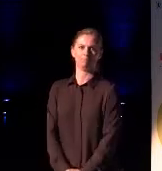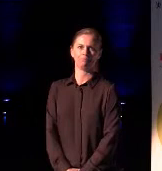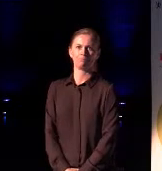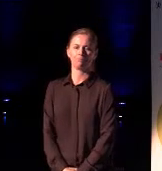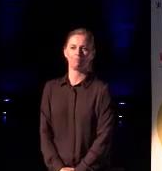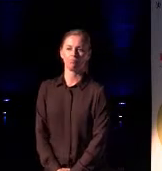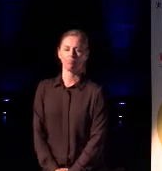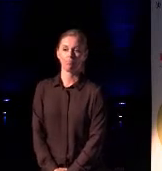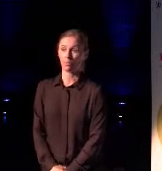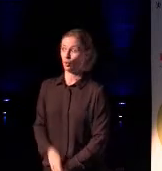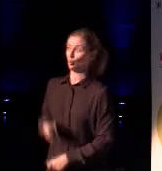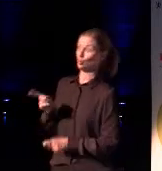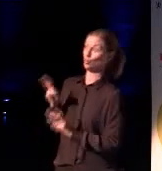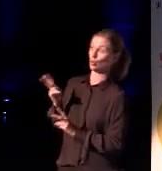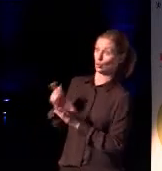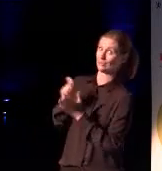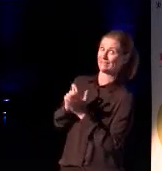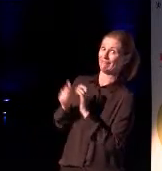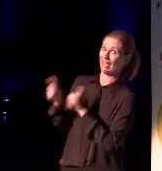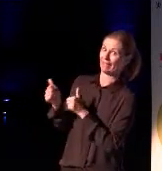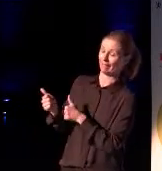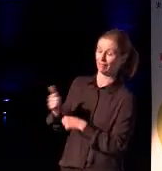Vil du skrive igjen? Yes, of course.